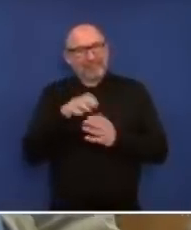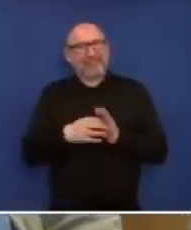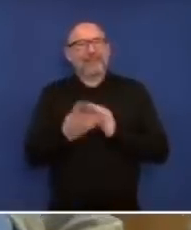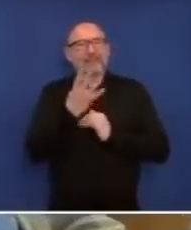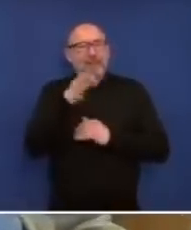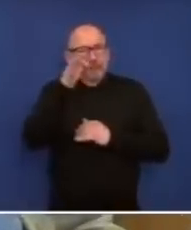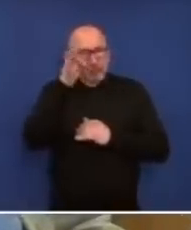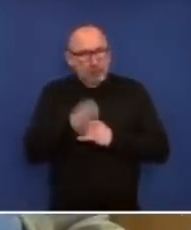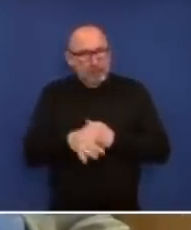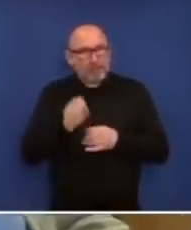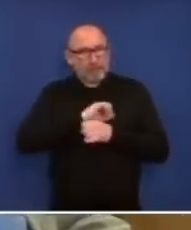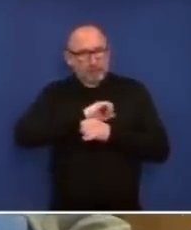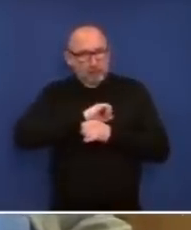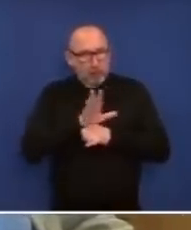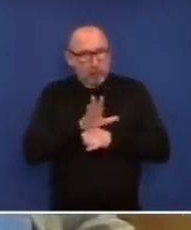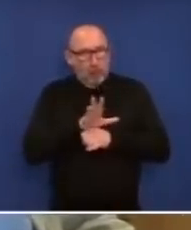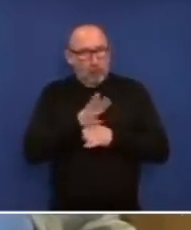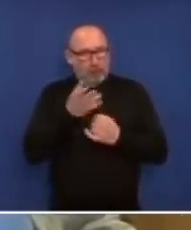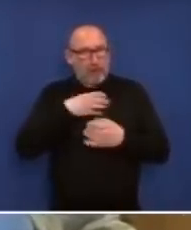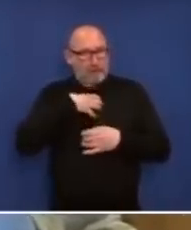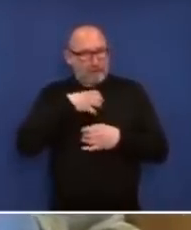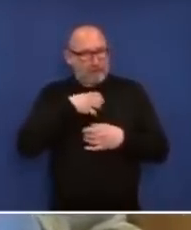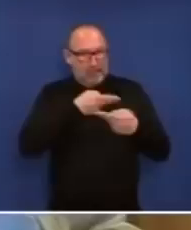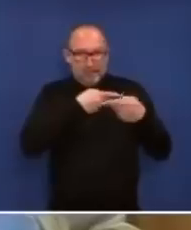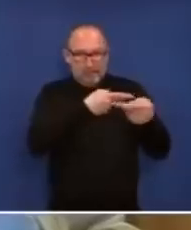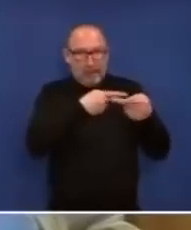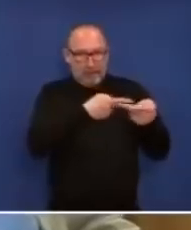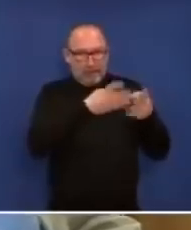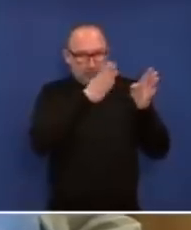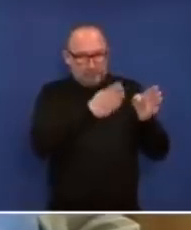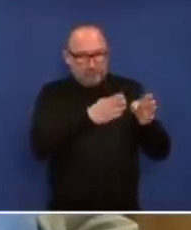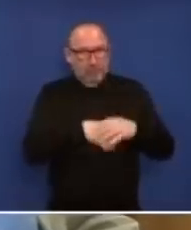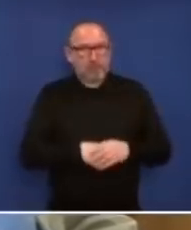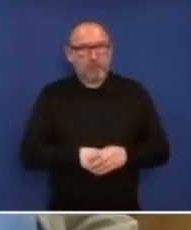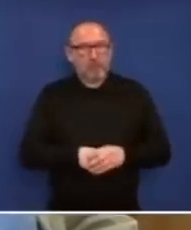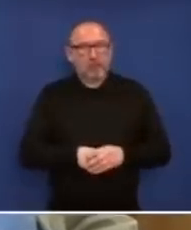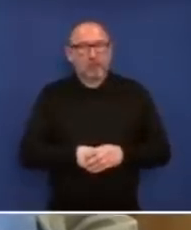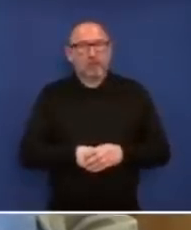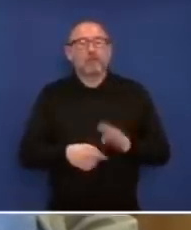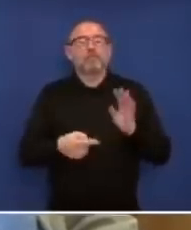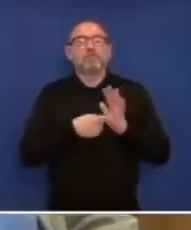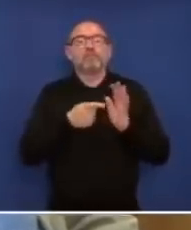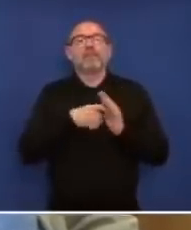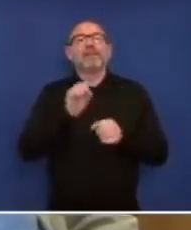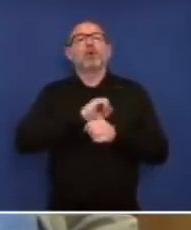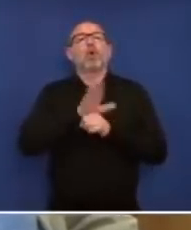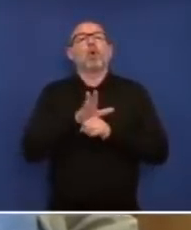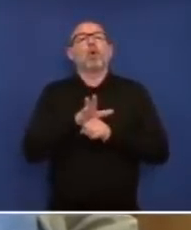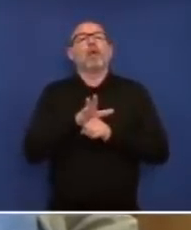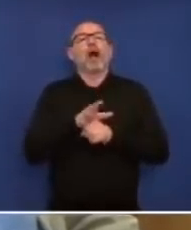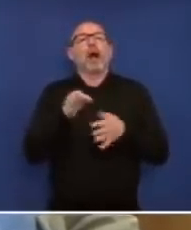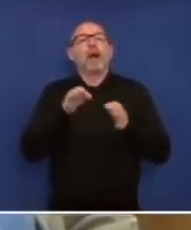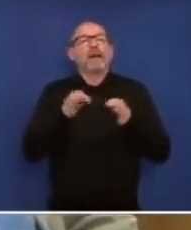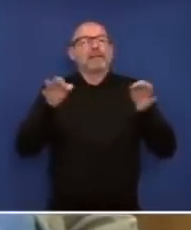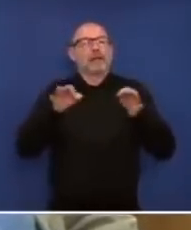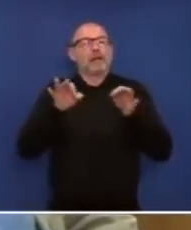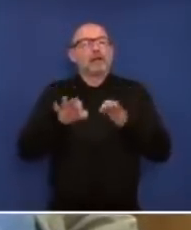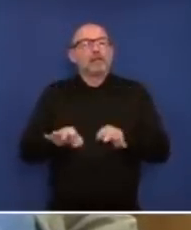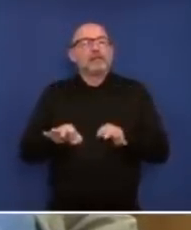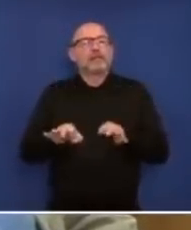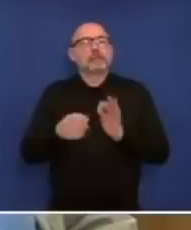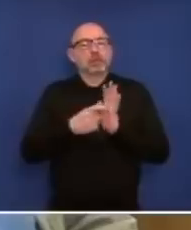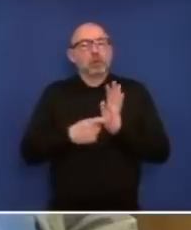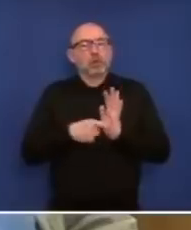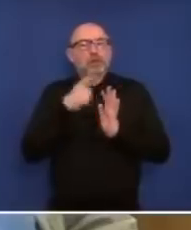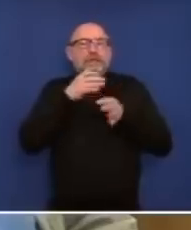mit Corona-Patienten belegt waren. Die Begründung für die Corona-Maßnahmen war ja immer die sehr angespannte Situation auf